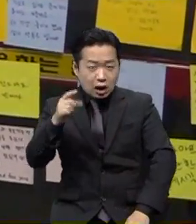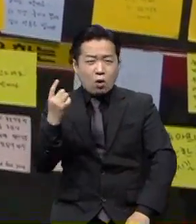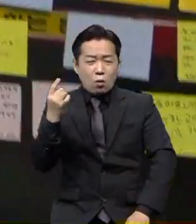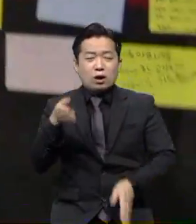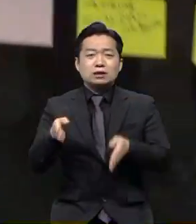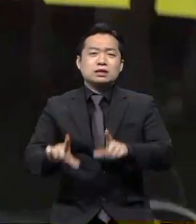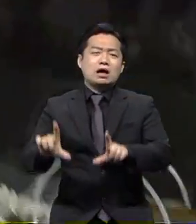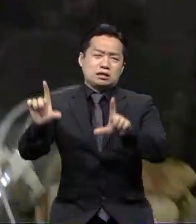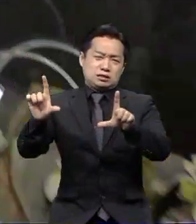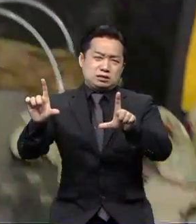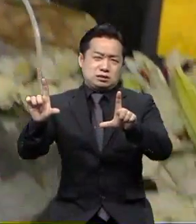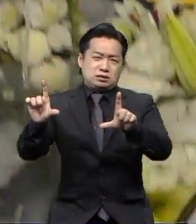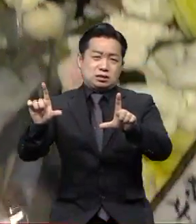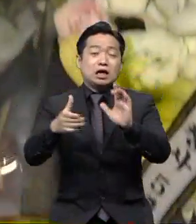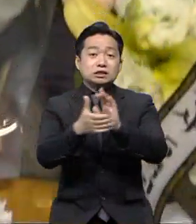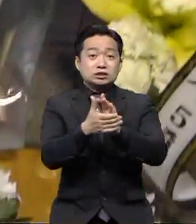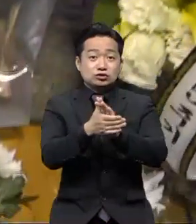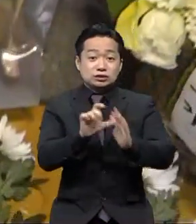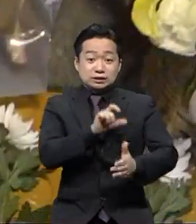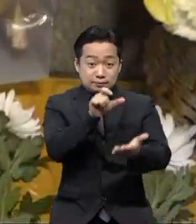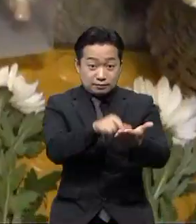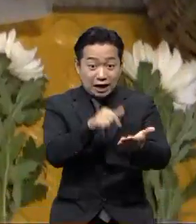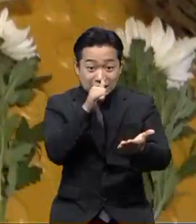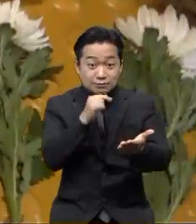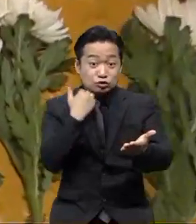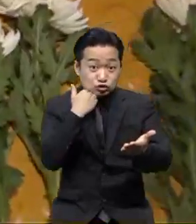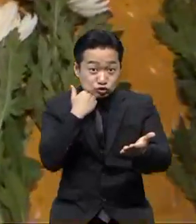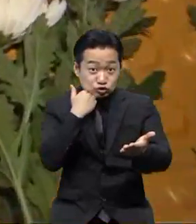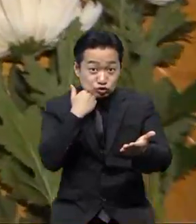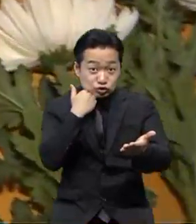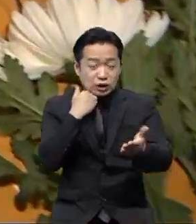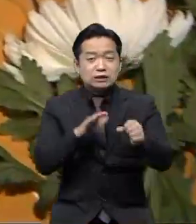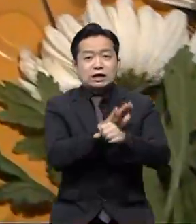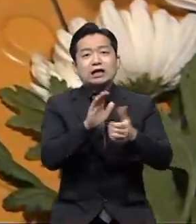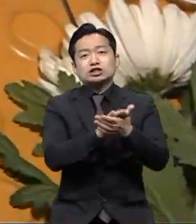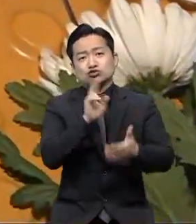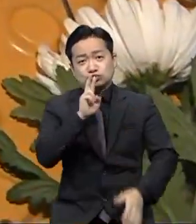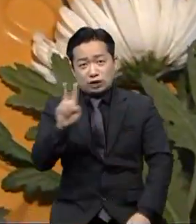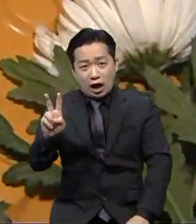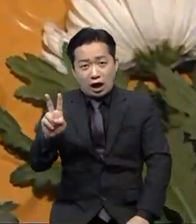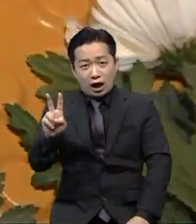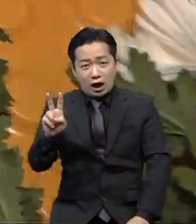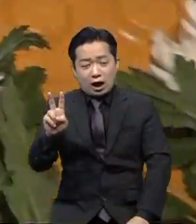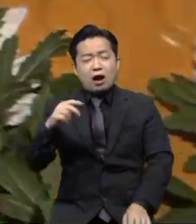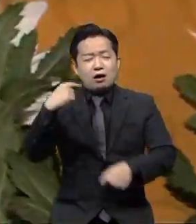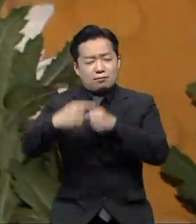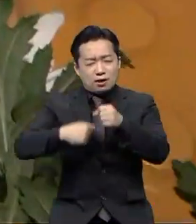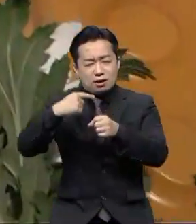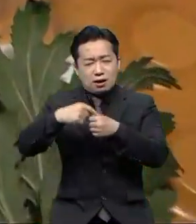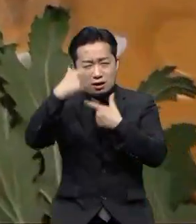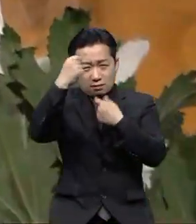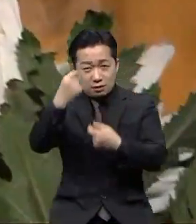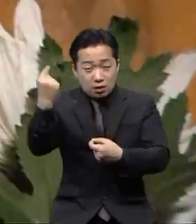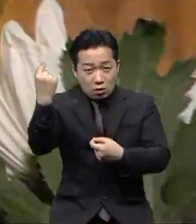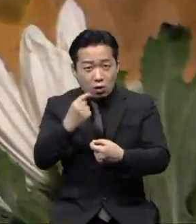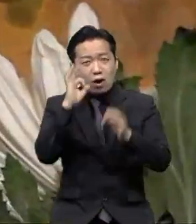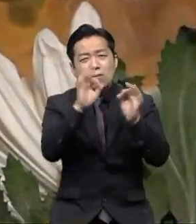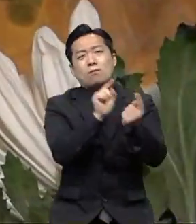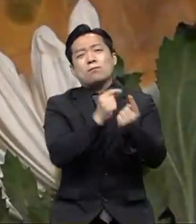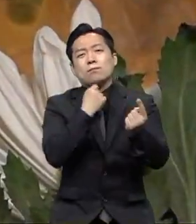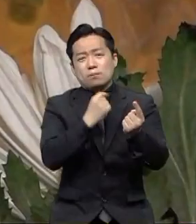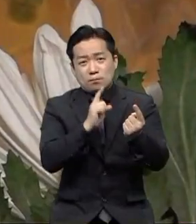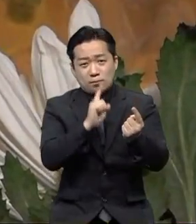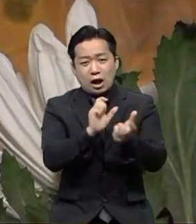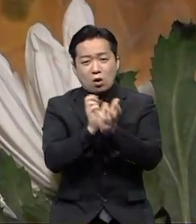생일입니다. 김군의 친구라고 밝힌 한 시민은요. 사랑하는 친구야. 매년 보러 오지만 너무 보고 싶어